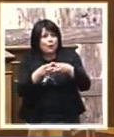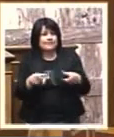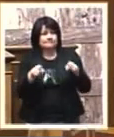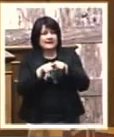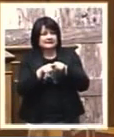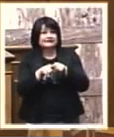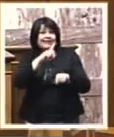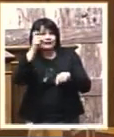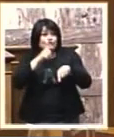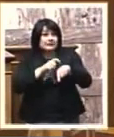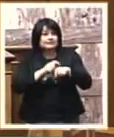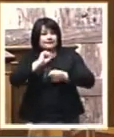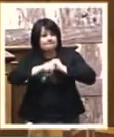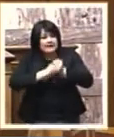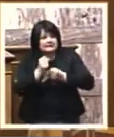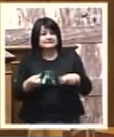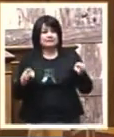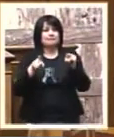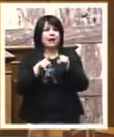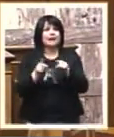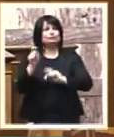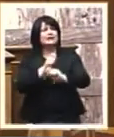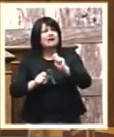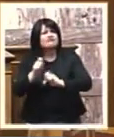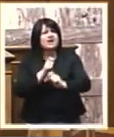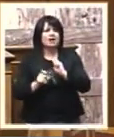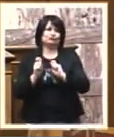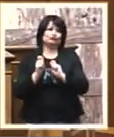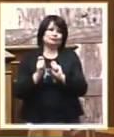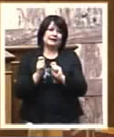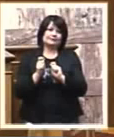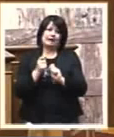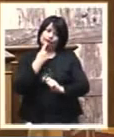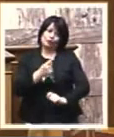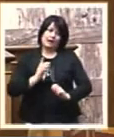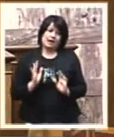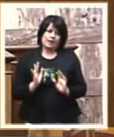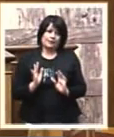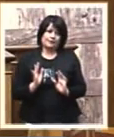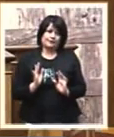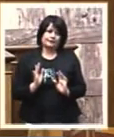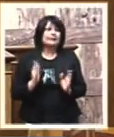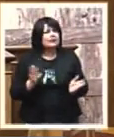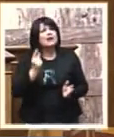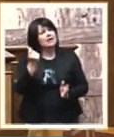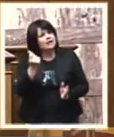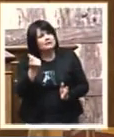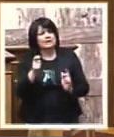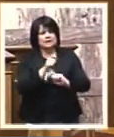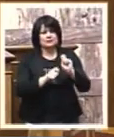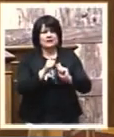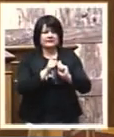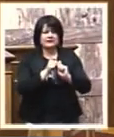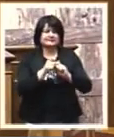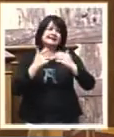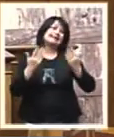που σε δύσκολες στιγμές ξέρει να πλάθει, ξέρει να δημιουργεί. Και δεν του λείπουν τα χρήματα. Είτε είναι από το